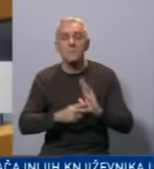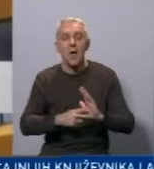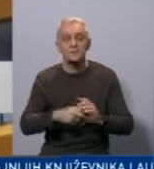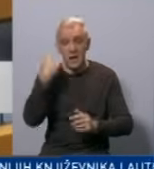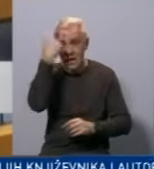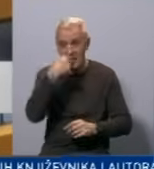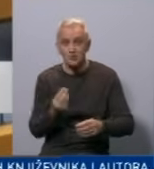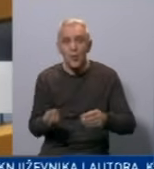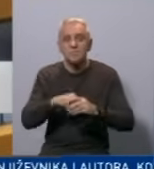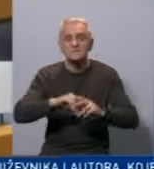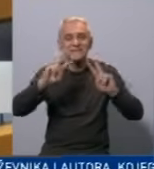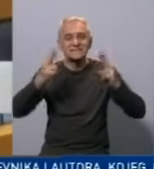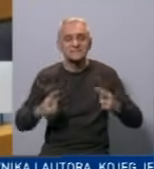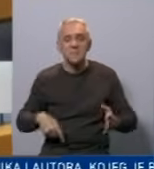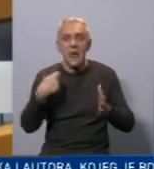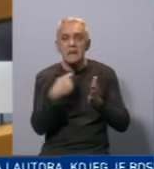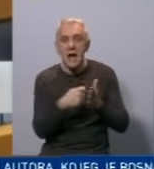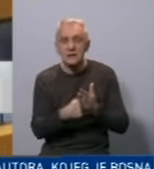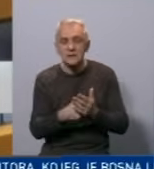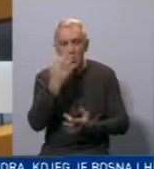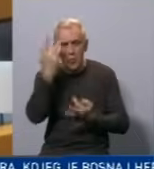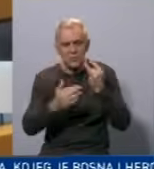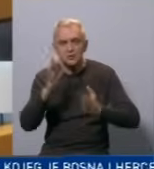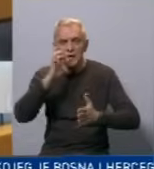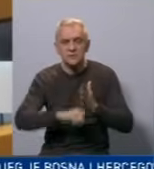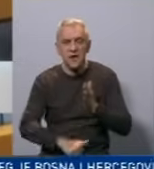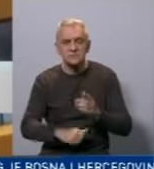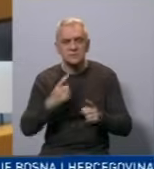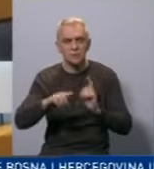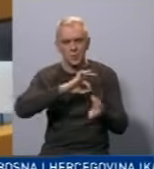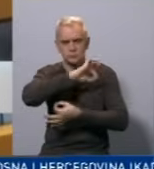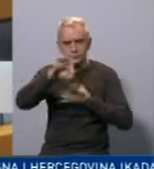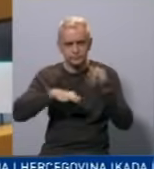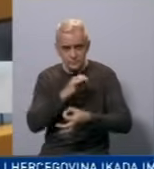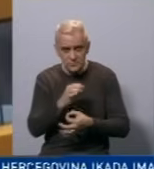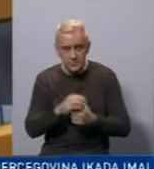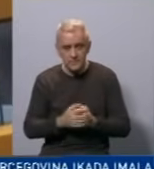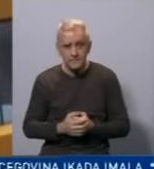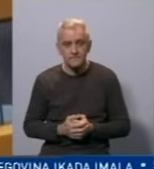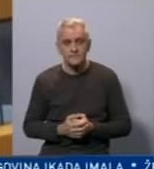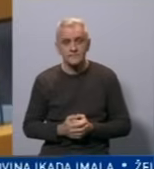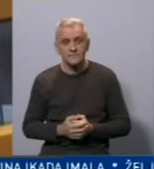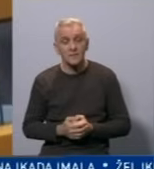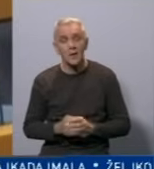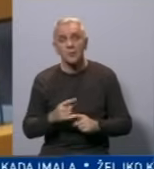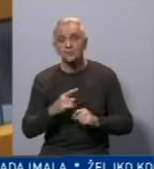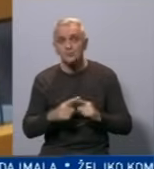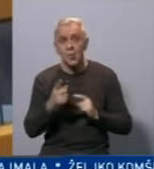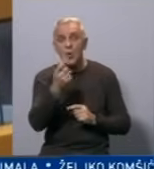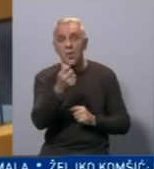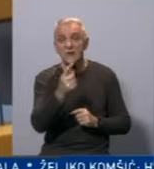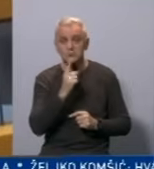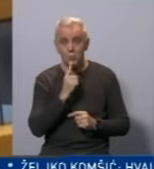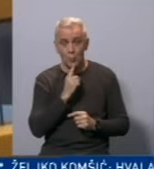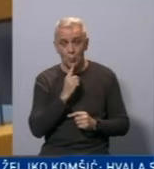internog uvođenja sistema naknade, odnosno obračuna taksi po osnovu emisije ugljen dioksida, da bi eventualno novac koji